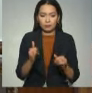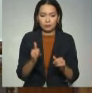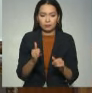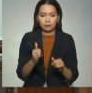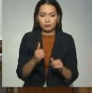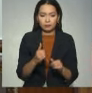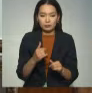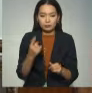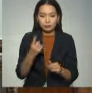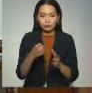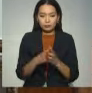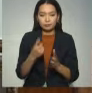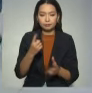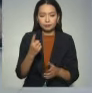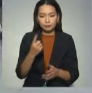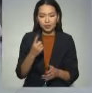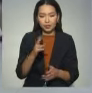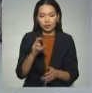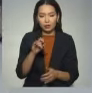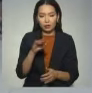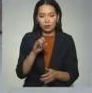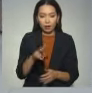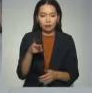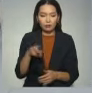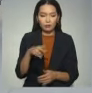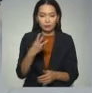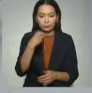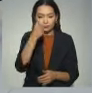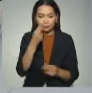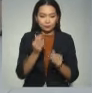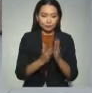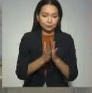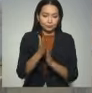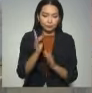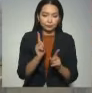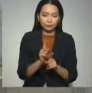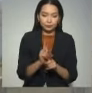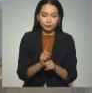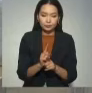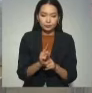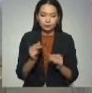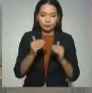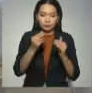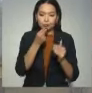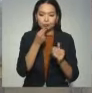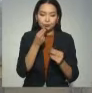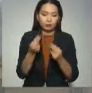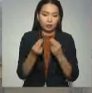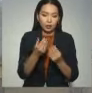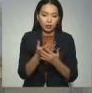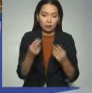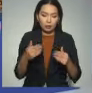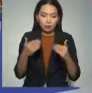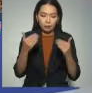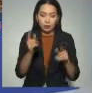квартале 2023 года. Наибольший вклад в рост инфляции уже по классике вносят цены на продукты питания. Их рост за